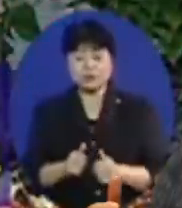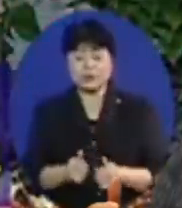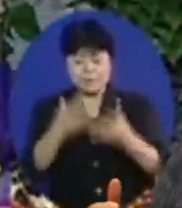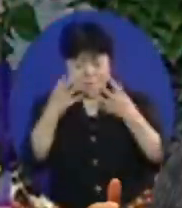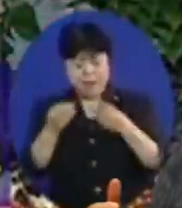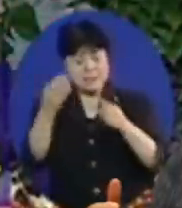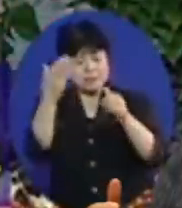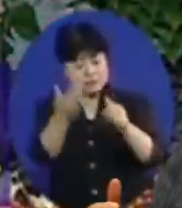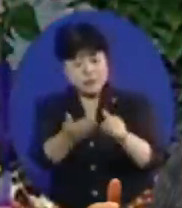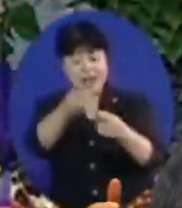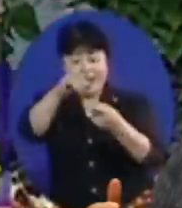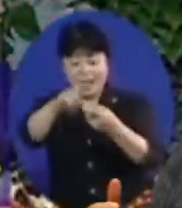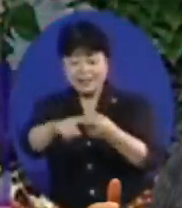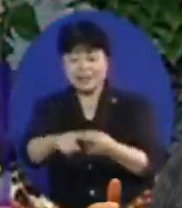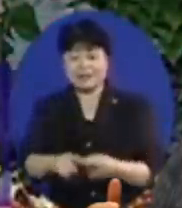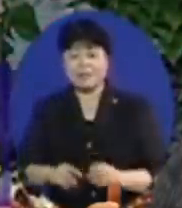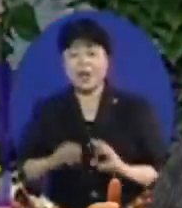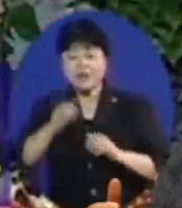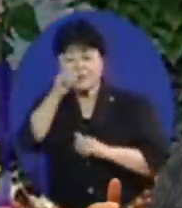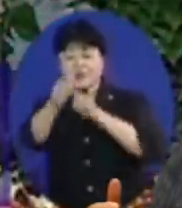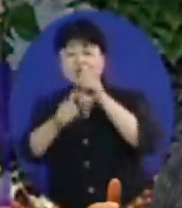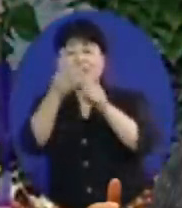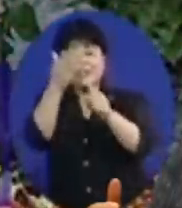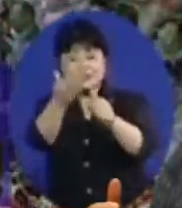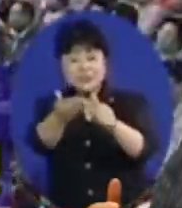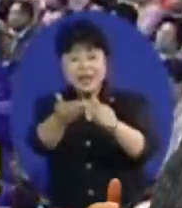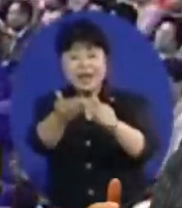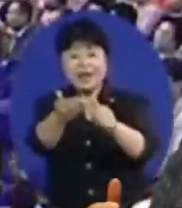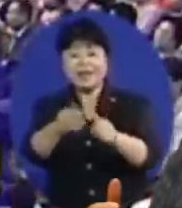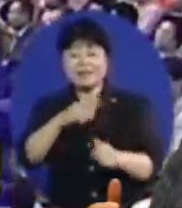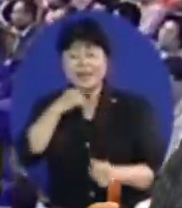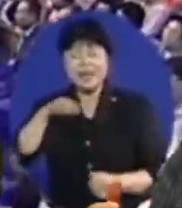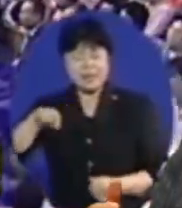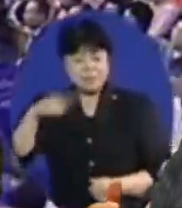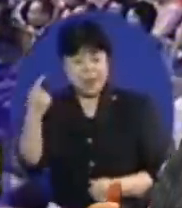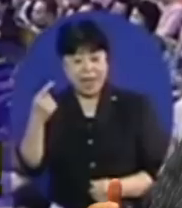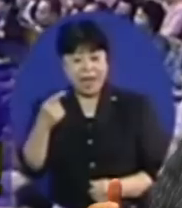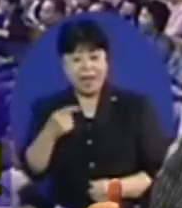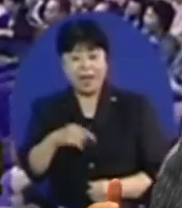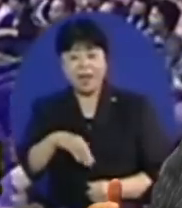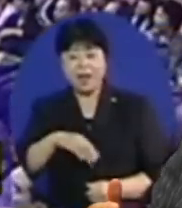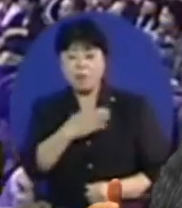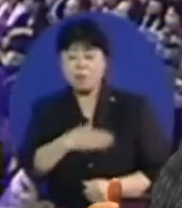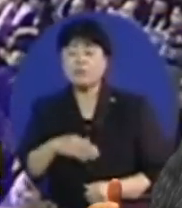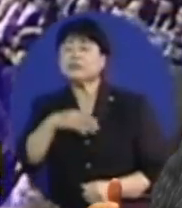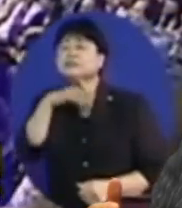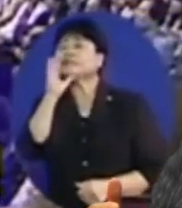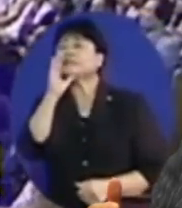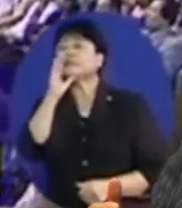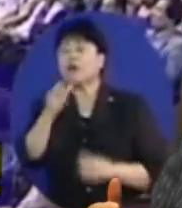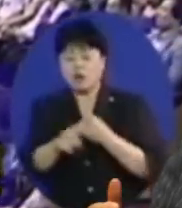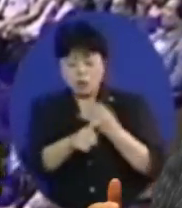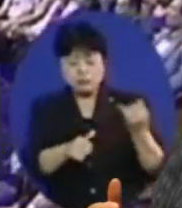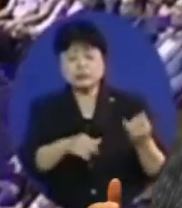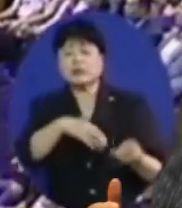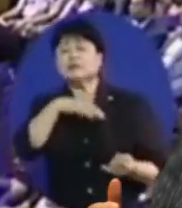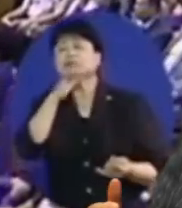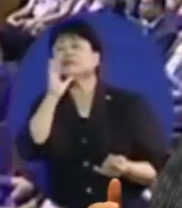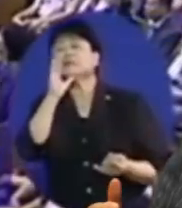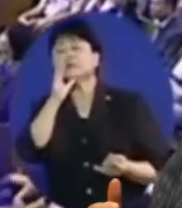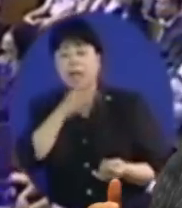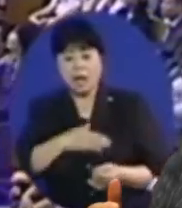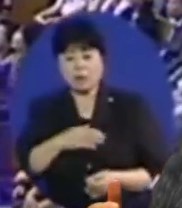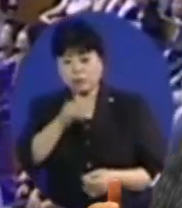하신 말씀대로 많은 민족의 조상이 되게 하리 하심이라. 그가 백세나 되어 자기 몸이 죽은 것 같고 사라의 태가 죽은 것 같음을